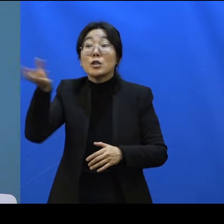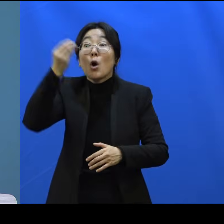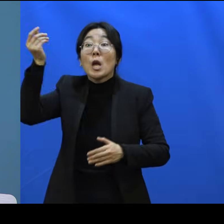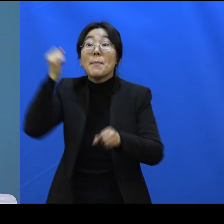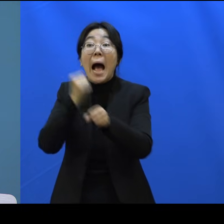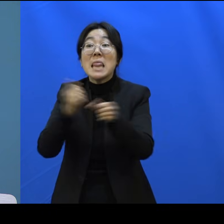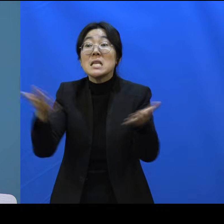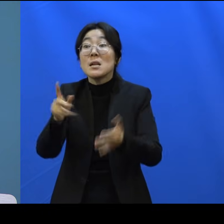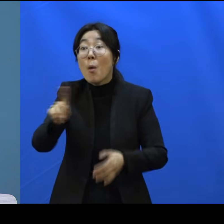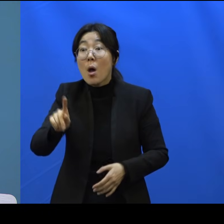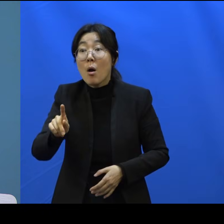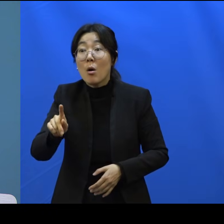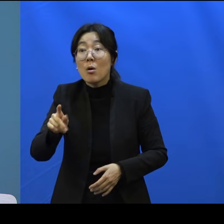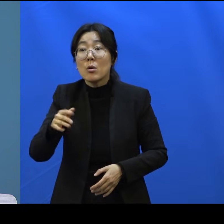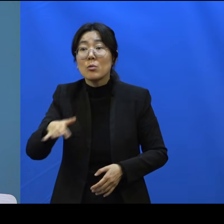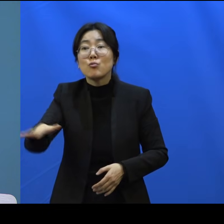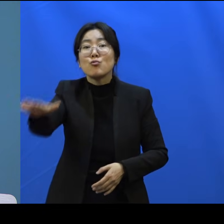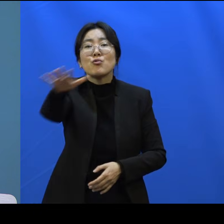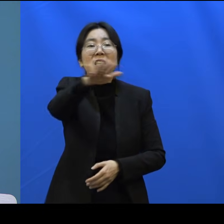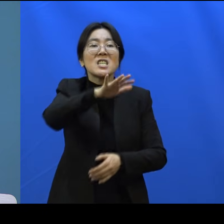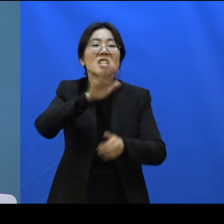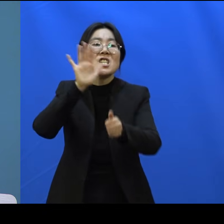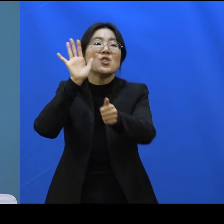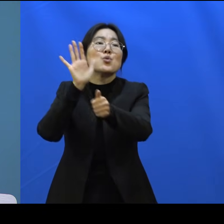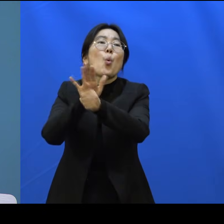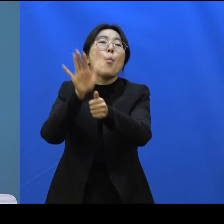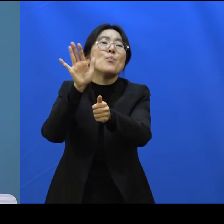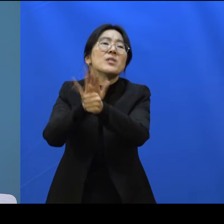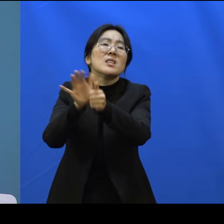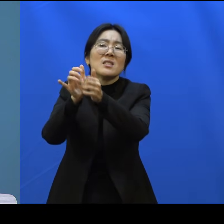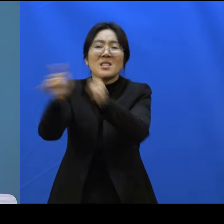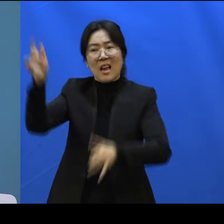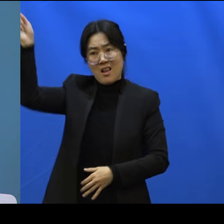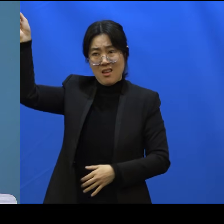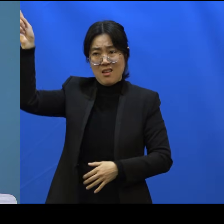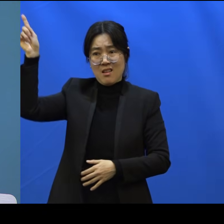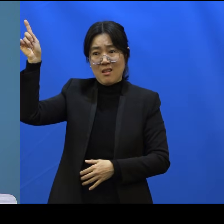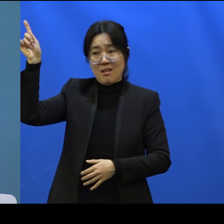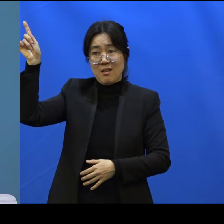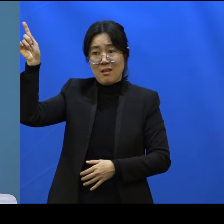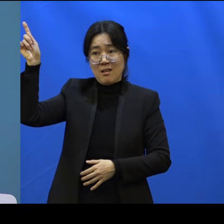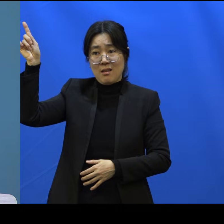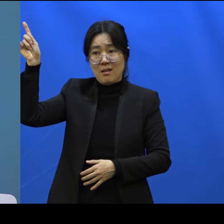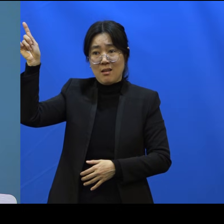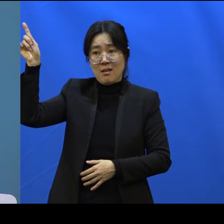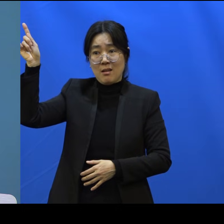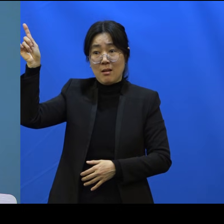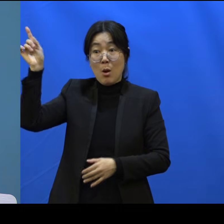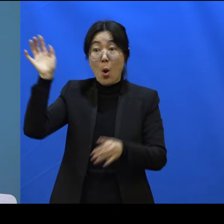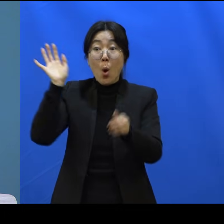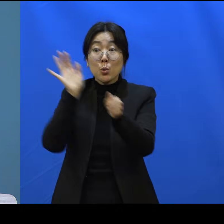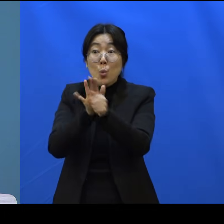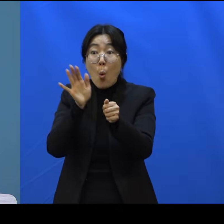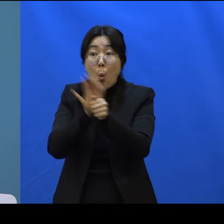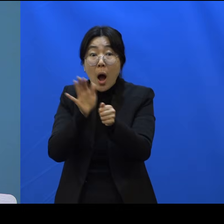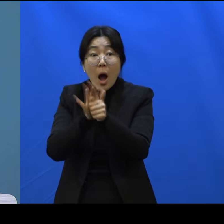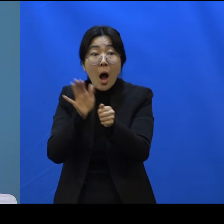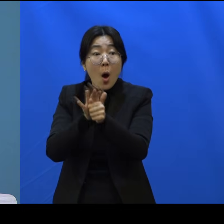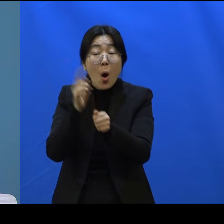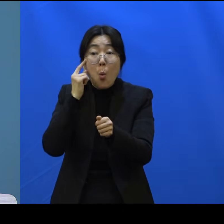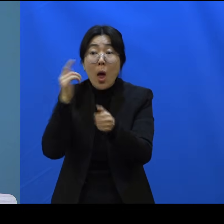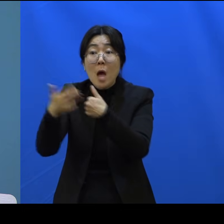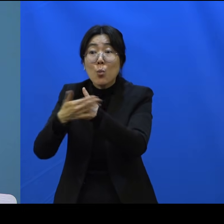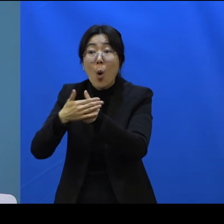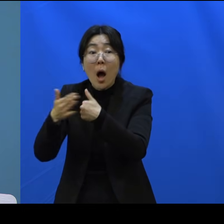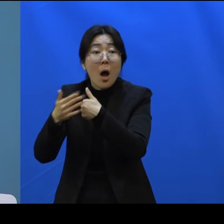우리를 도우시는 분이에요. 왜 우리를 도우시는 분이 필요할까요? 우리는 약하니까. 우리를